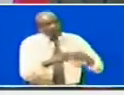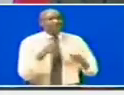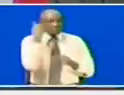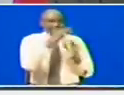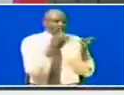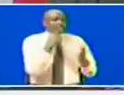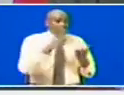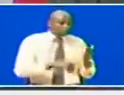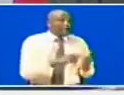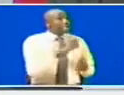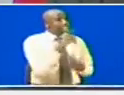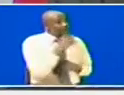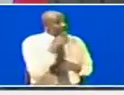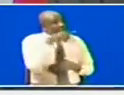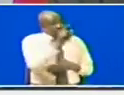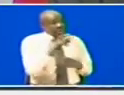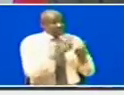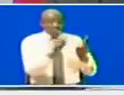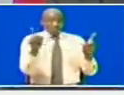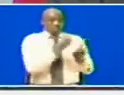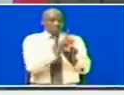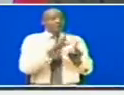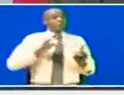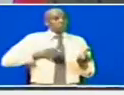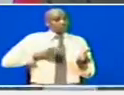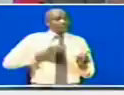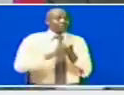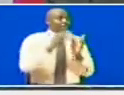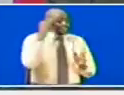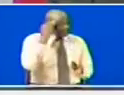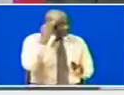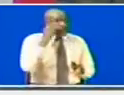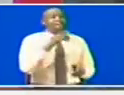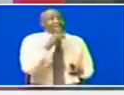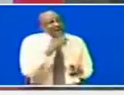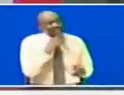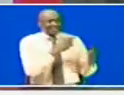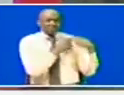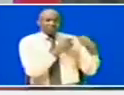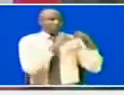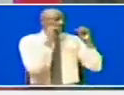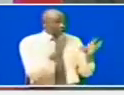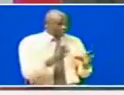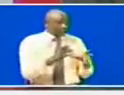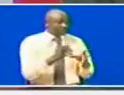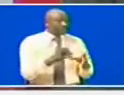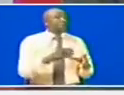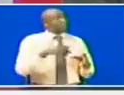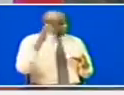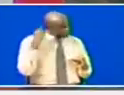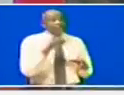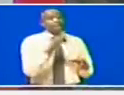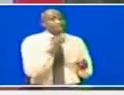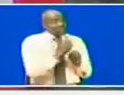kwamba amechukua nafasi ya nyuma, amelegea, hachukui jukumu lake kama kitambo, kwamba yeye alikuwa ndo mchumi, alikuwa